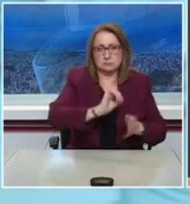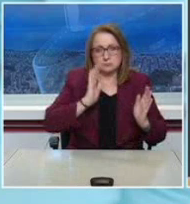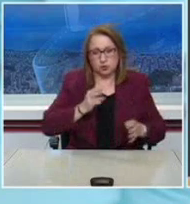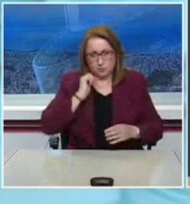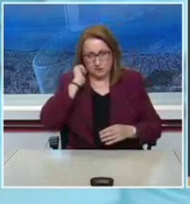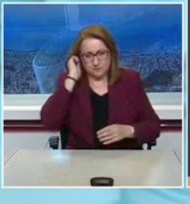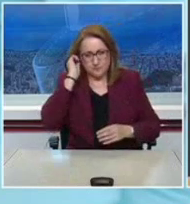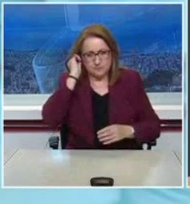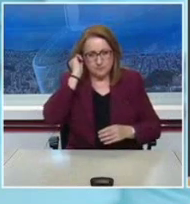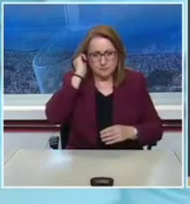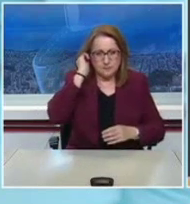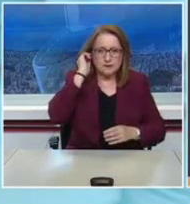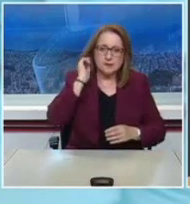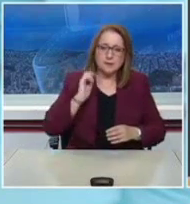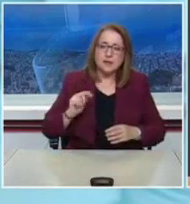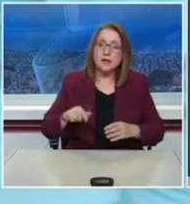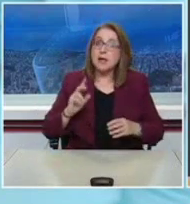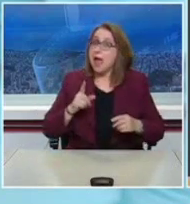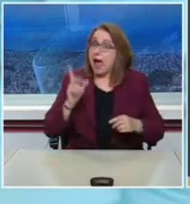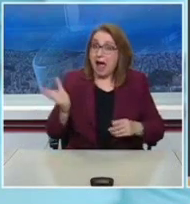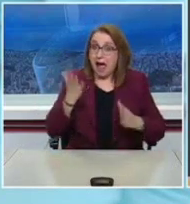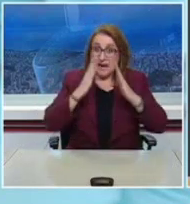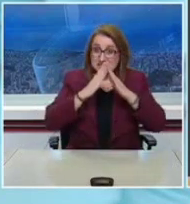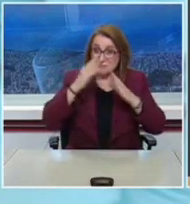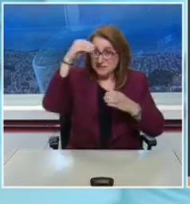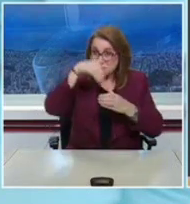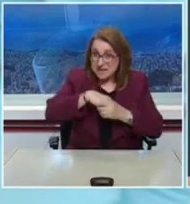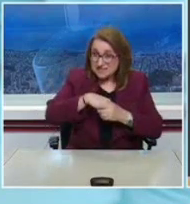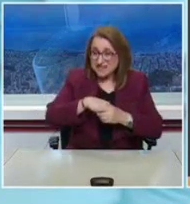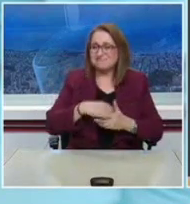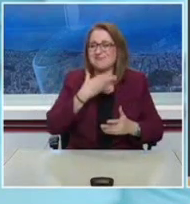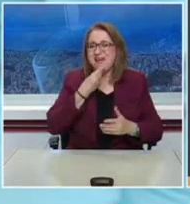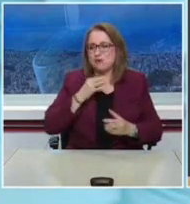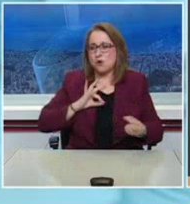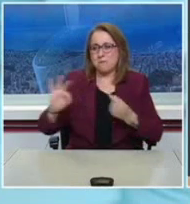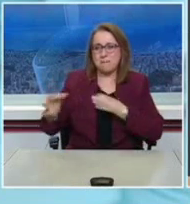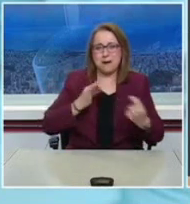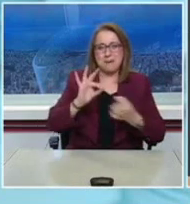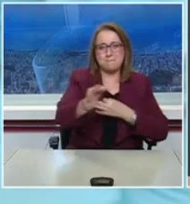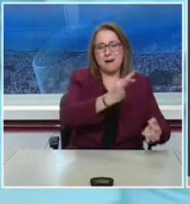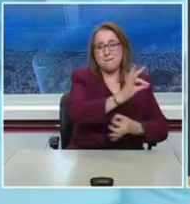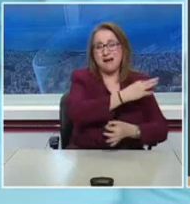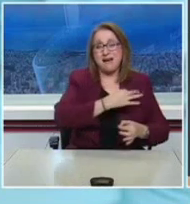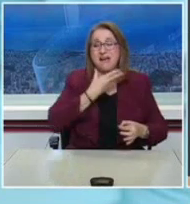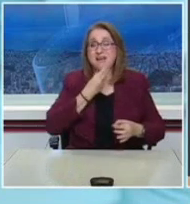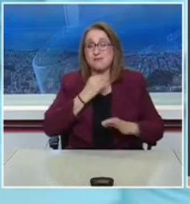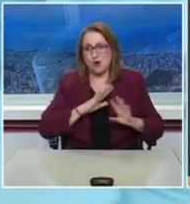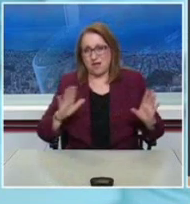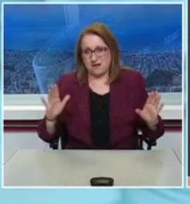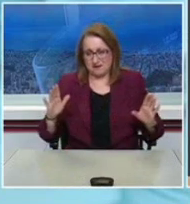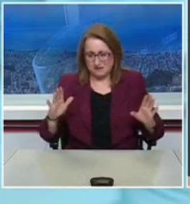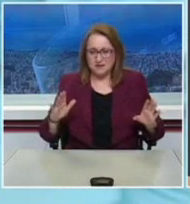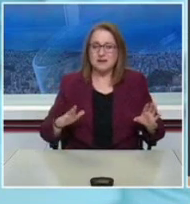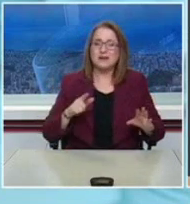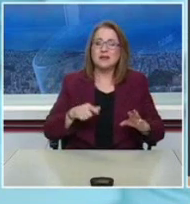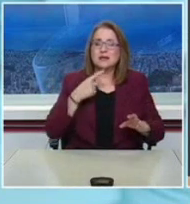σπίτι είναι πιθανό να μολύνουν το ένα το άλλο ή να είναι ήδη μολυσμένα. Αν και το θέμα της διάρκειας απομόνωσης σε παγκόσμιο επίπεδο